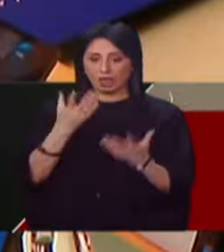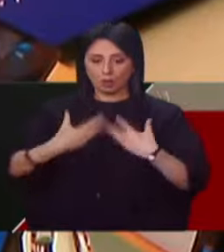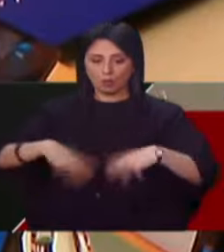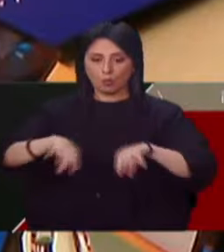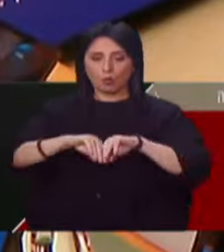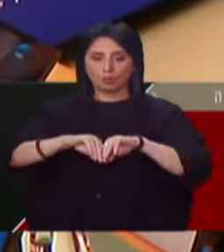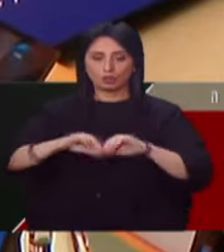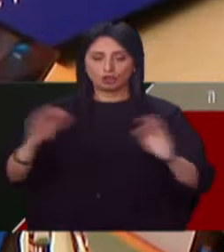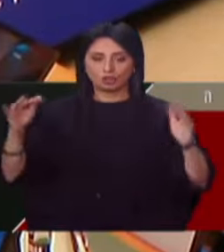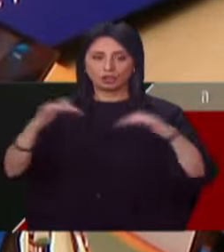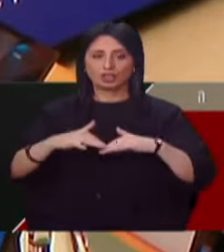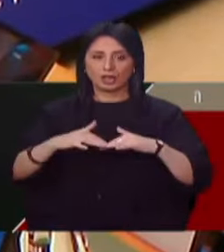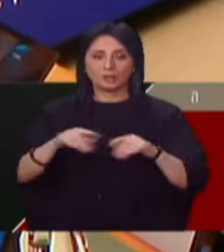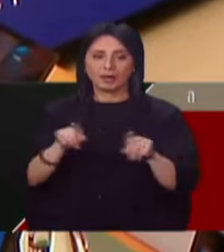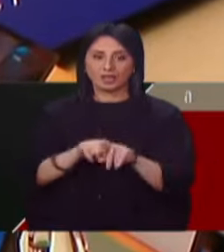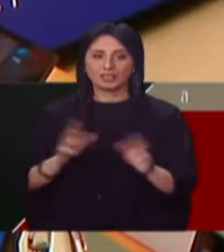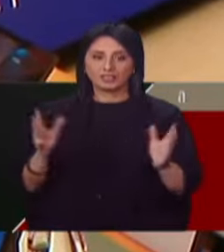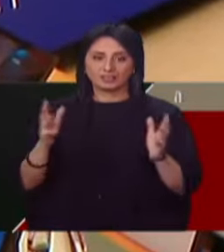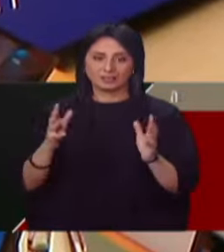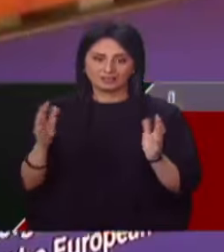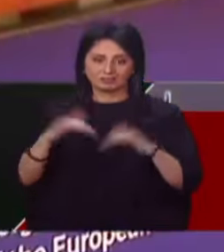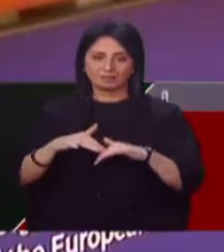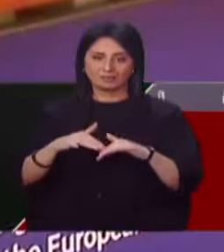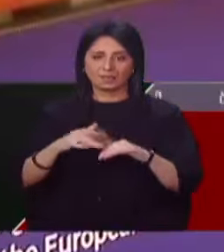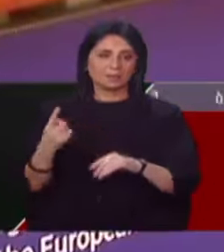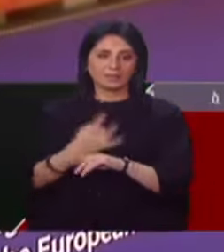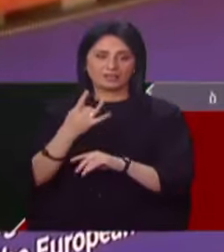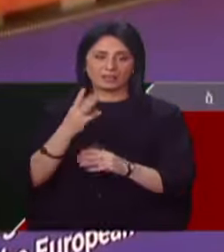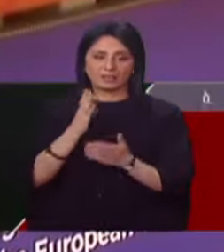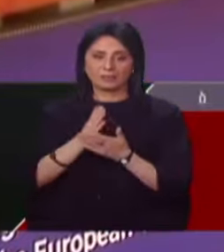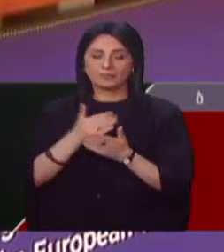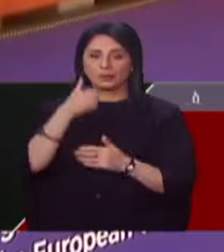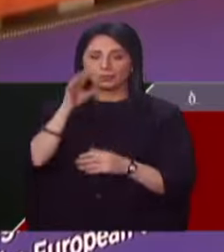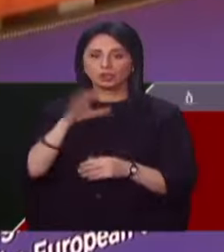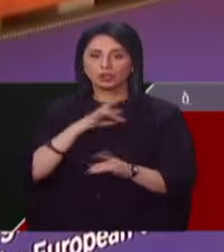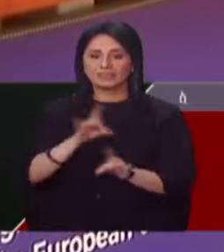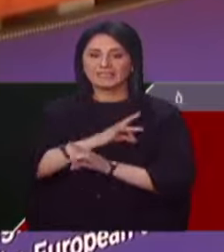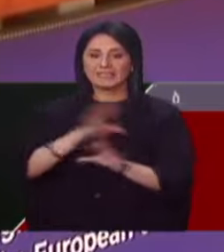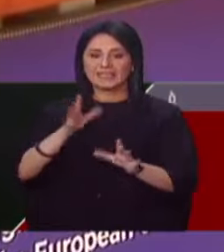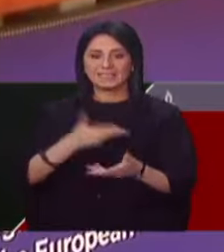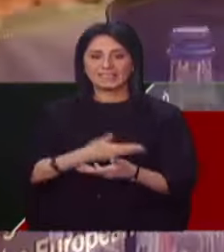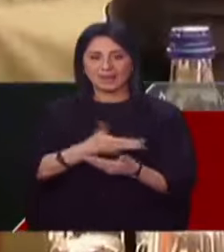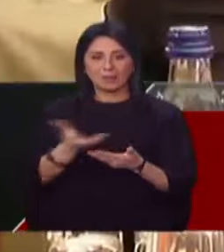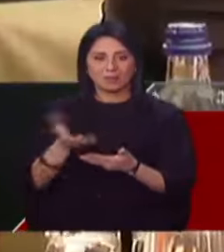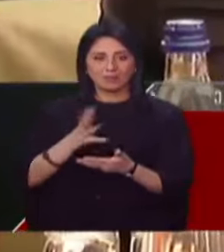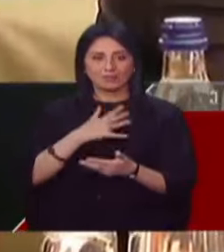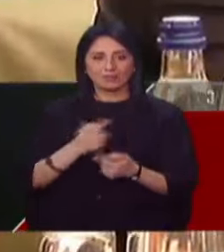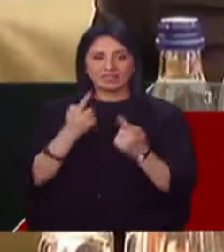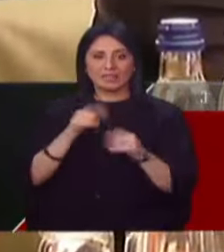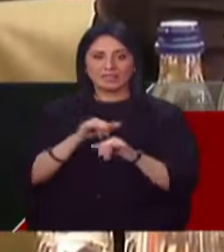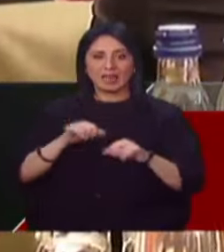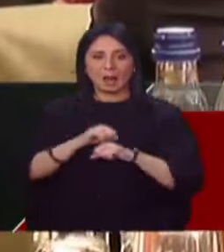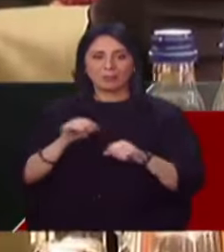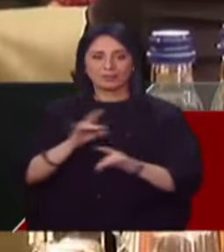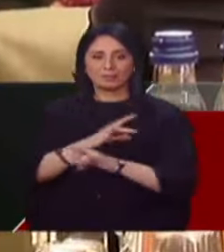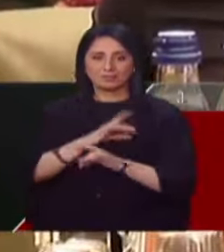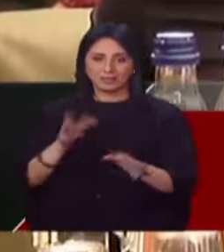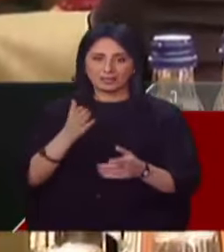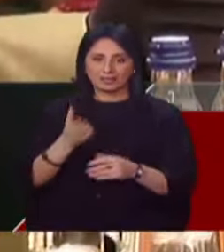ოჯახის შეკრება და ასეთი შეკრება იმართება პირველად. გუშინ იყო საზეიმო მიღება იმ დიდი გაფართოების